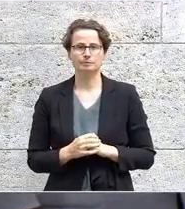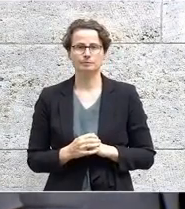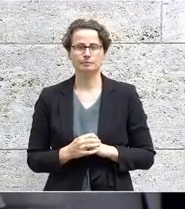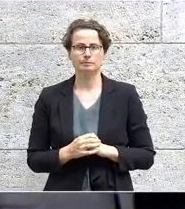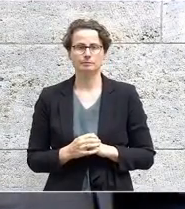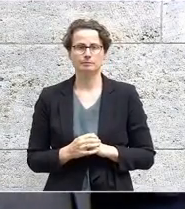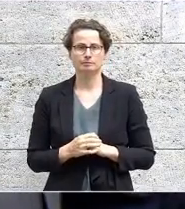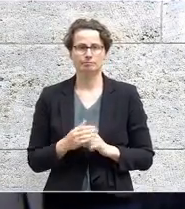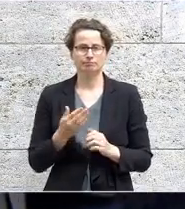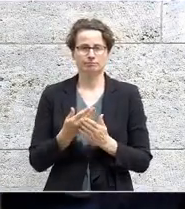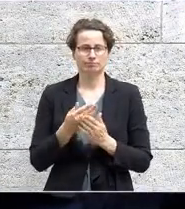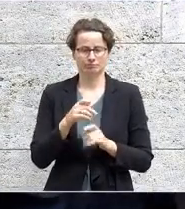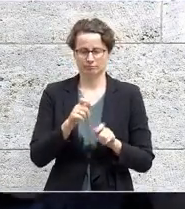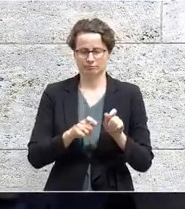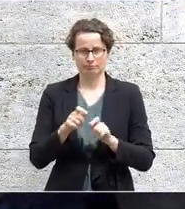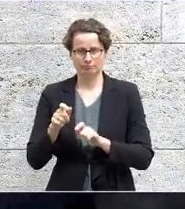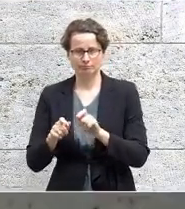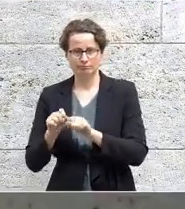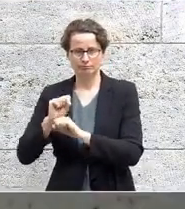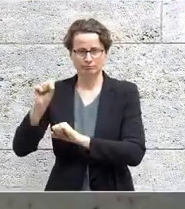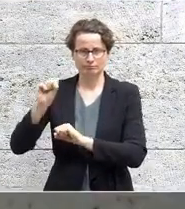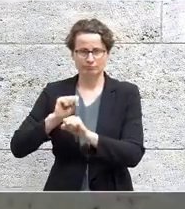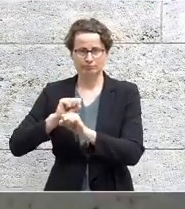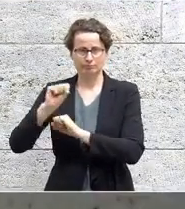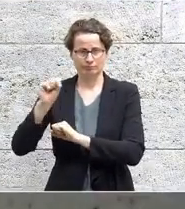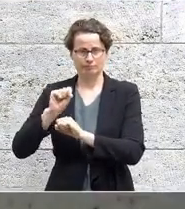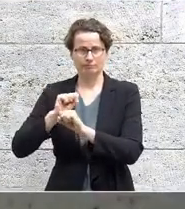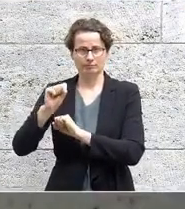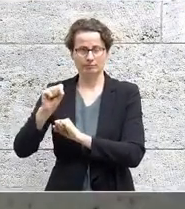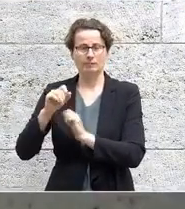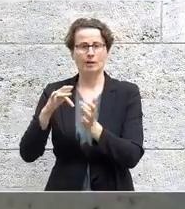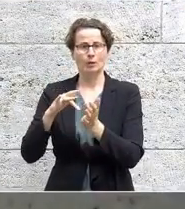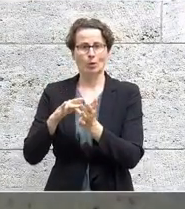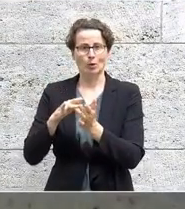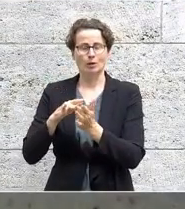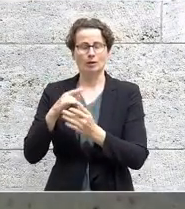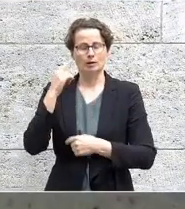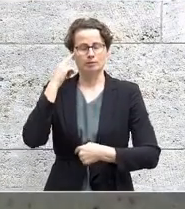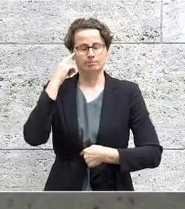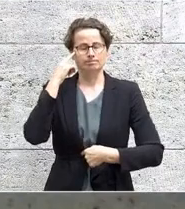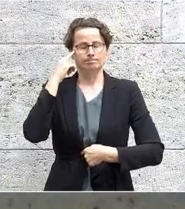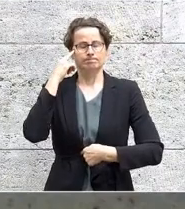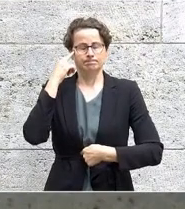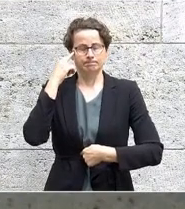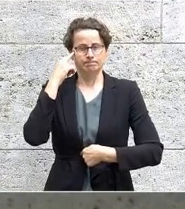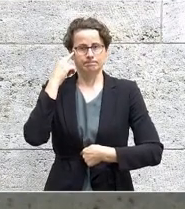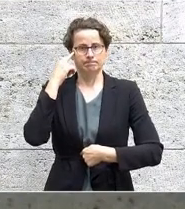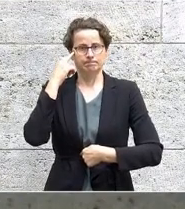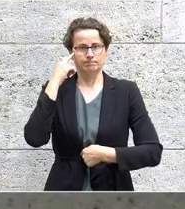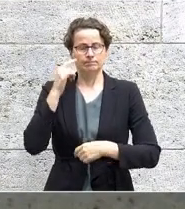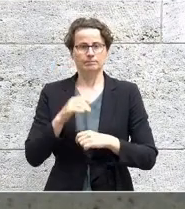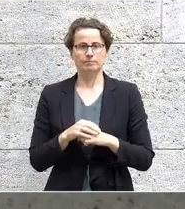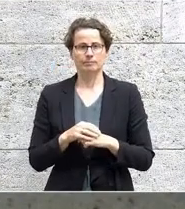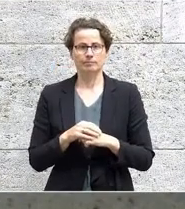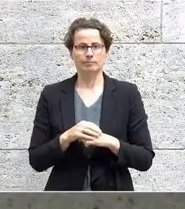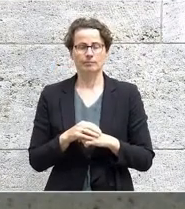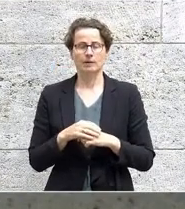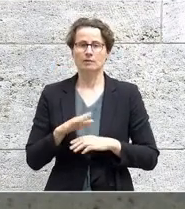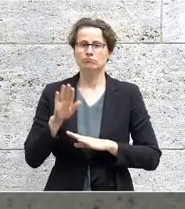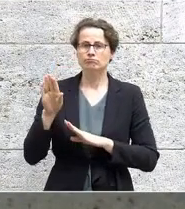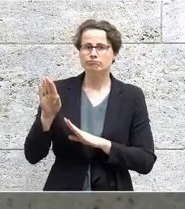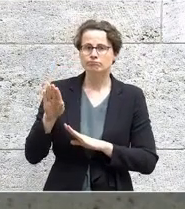Es waren Menschen, die sich meist aus Glaubenstiefe sowie